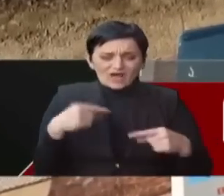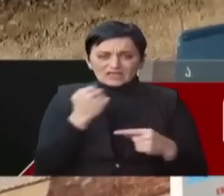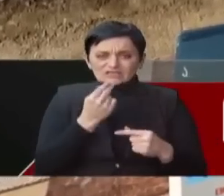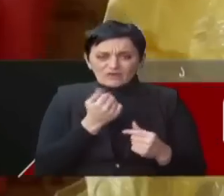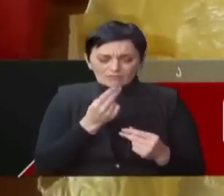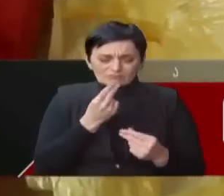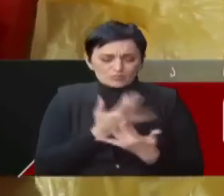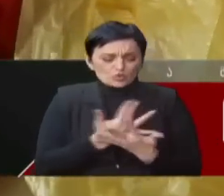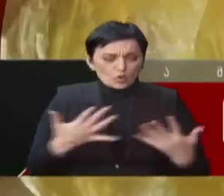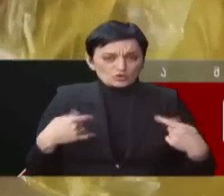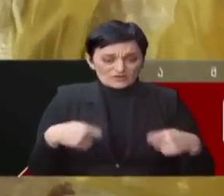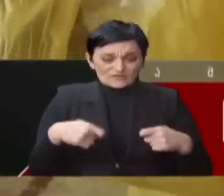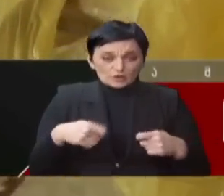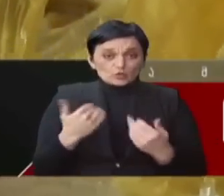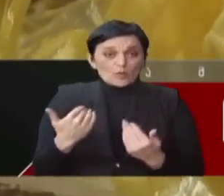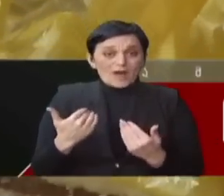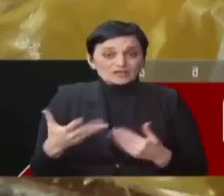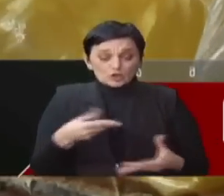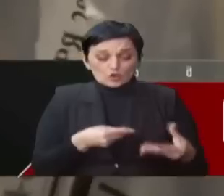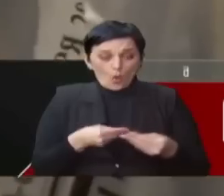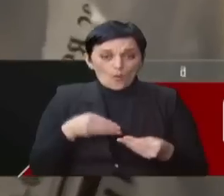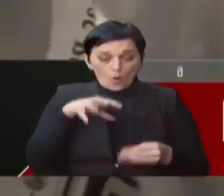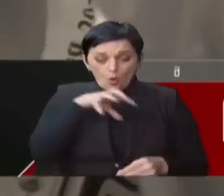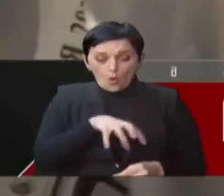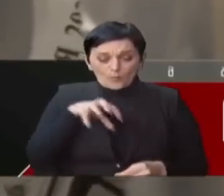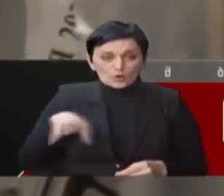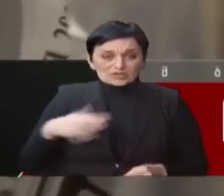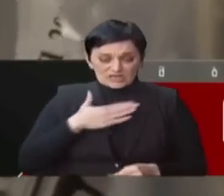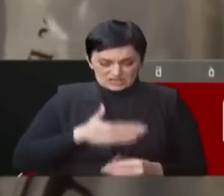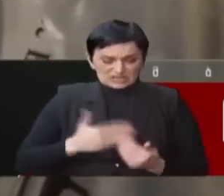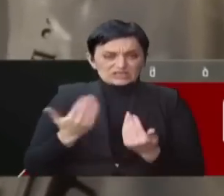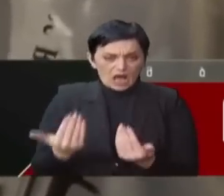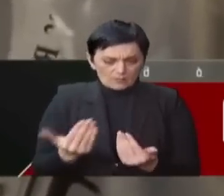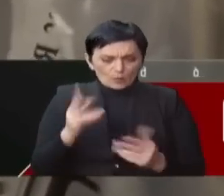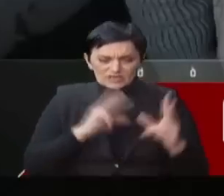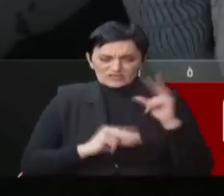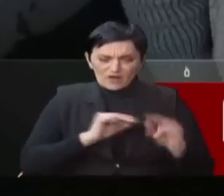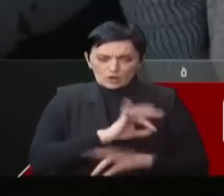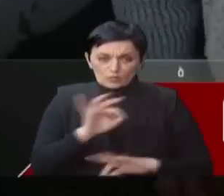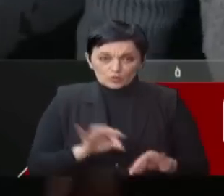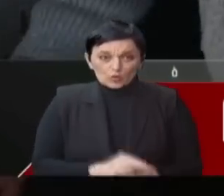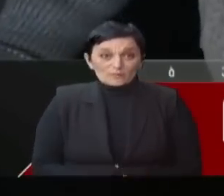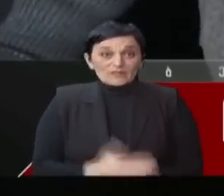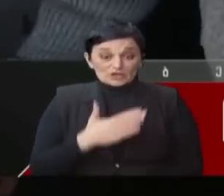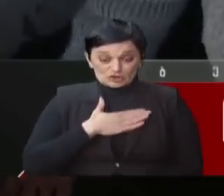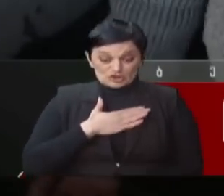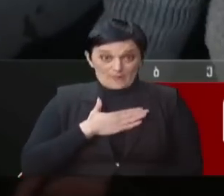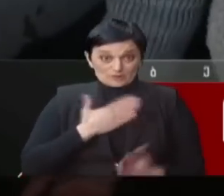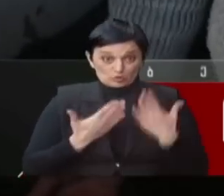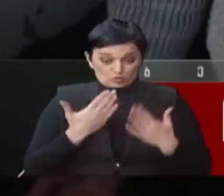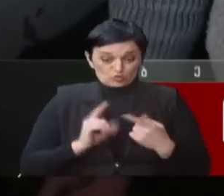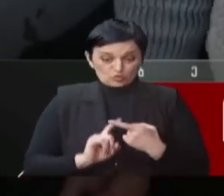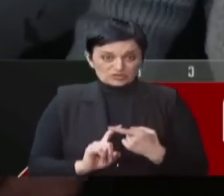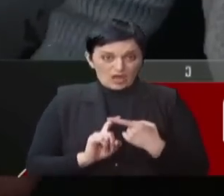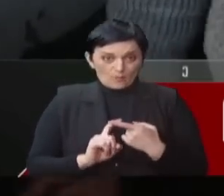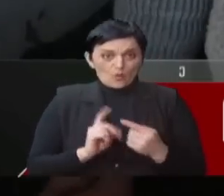პროდუქტით ვაჭრობენ, მაგრამ პროექტი მათი კომერციული ობიექტებით დაკმაყოფილებასაც ითვალისწინებს. ჩემზე რო იყო დამოკიდებული,